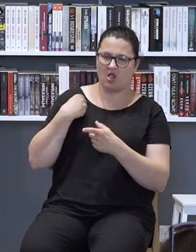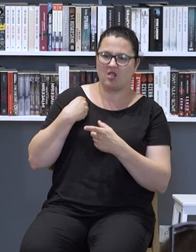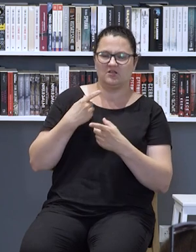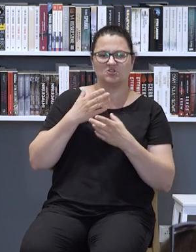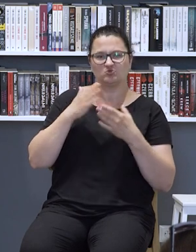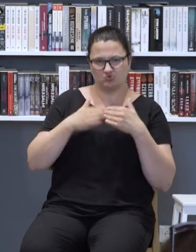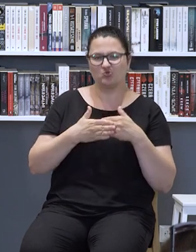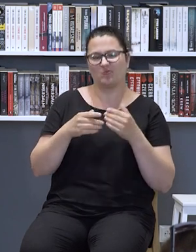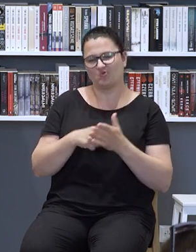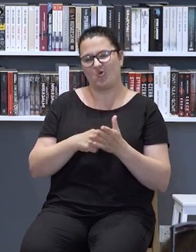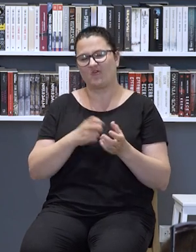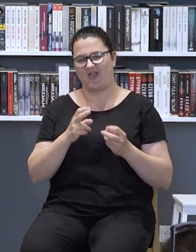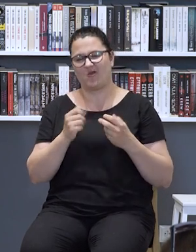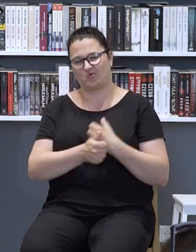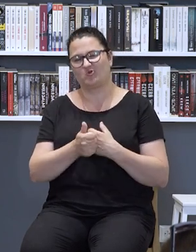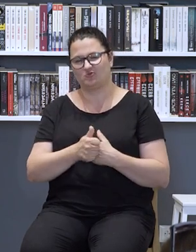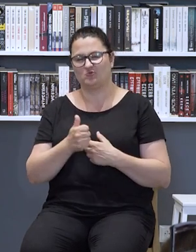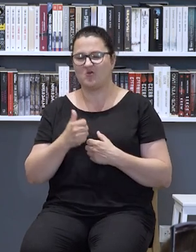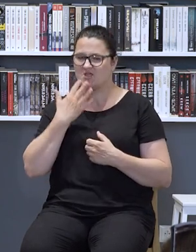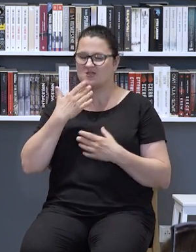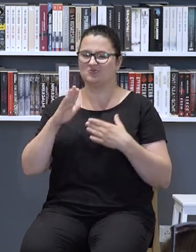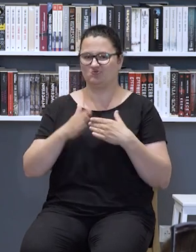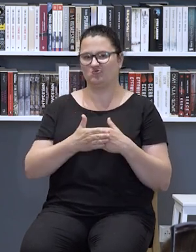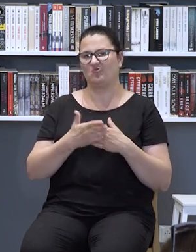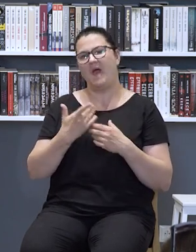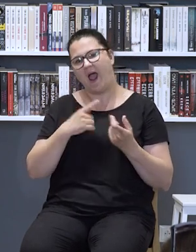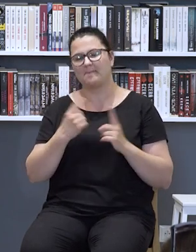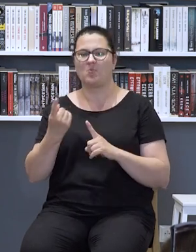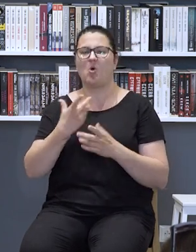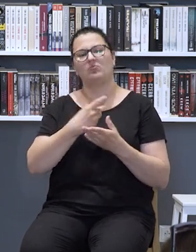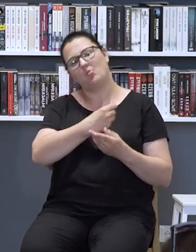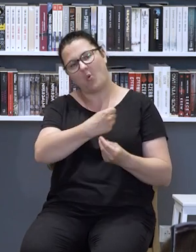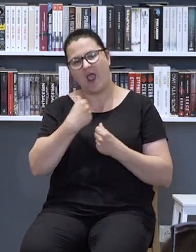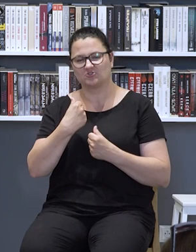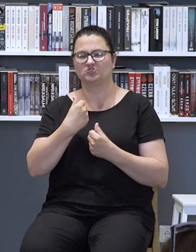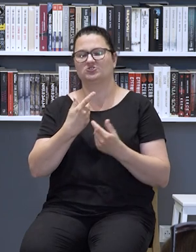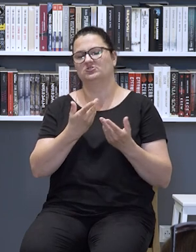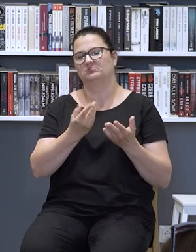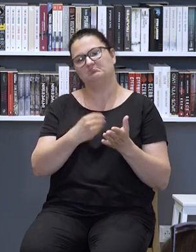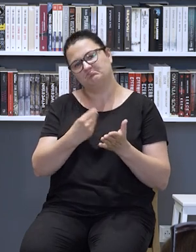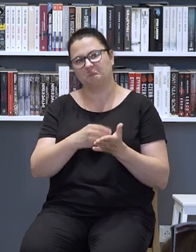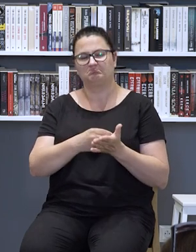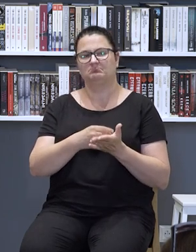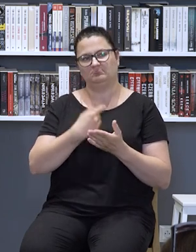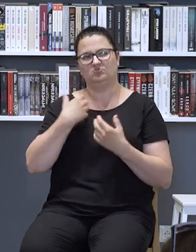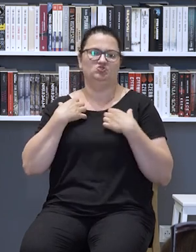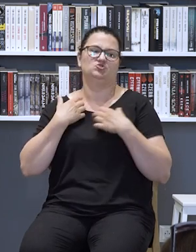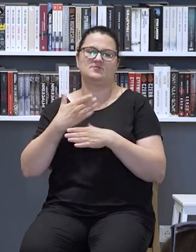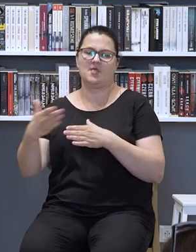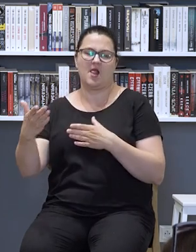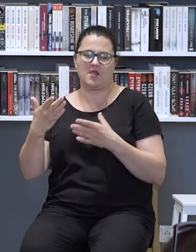małżeńskiego. No, de facto o to jej chodziło, tak. Albo przynajmniej o zapłacenie jakiejś kwoty, która umożliwi jej dalej życie,